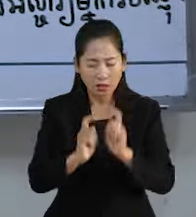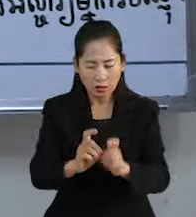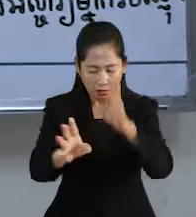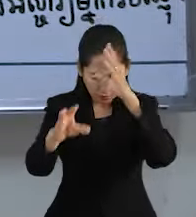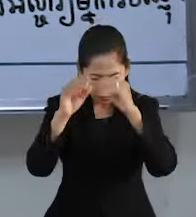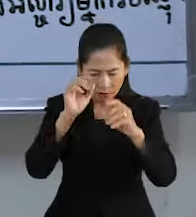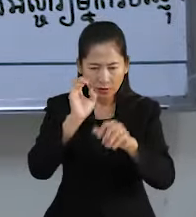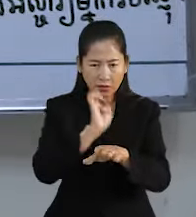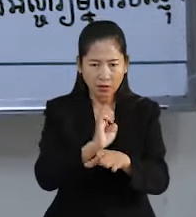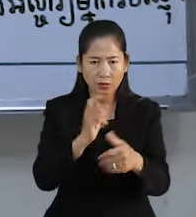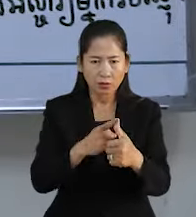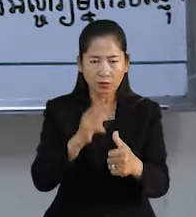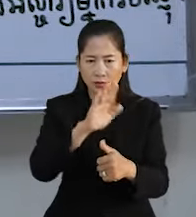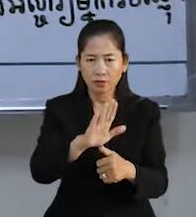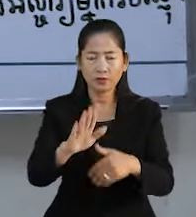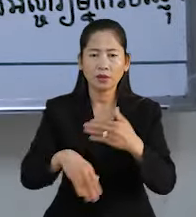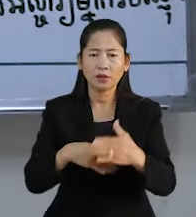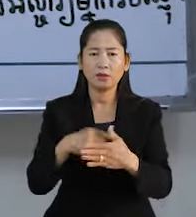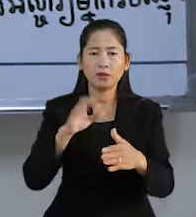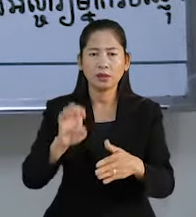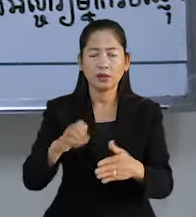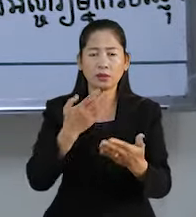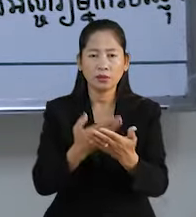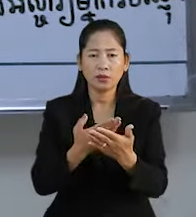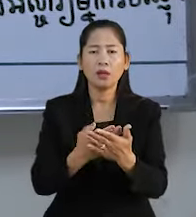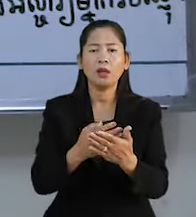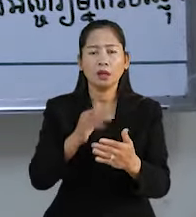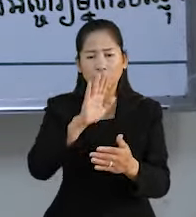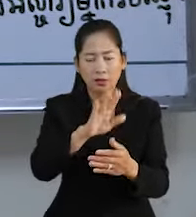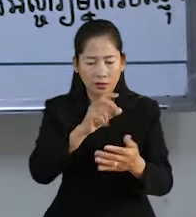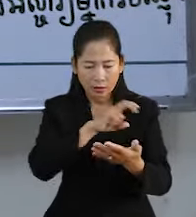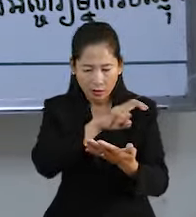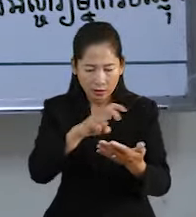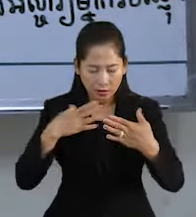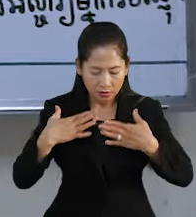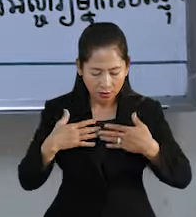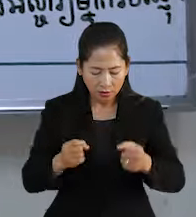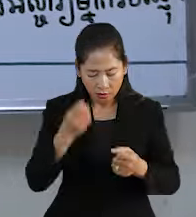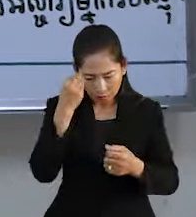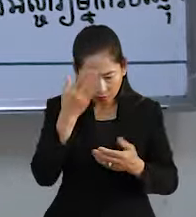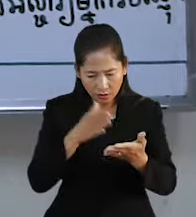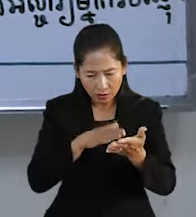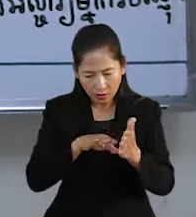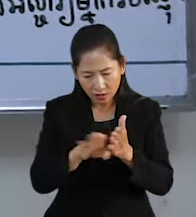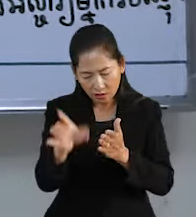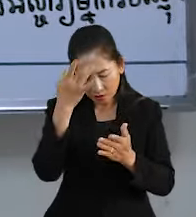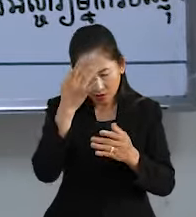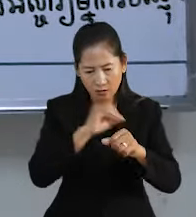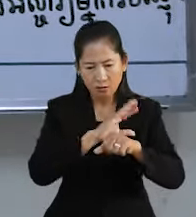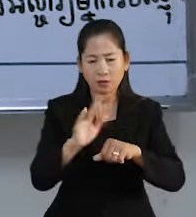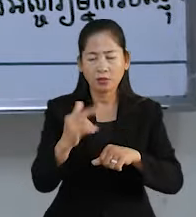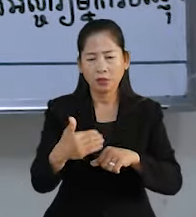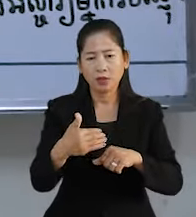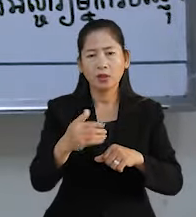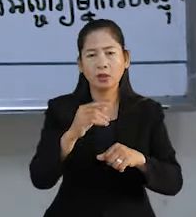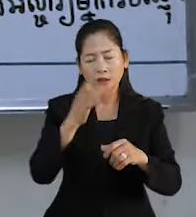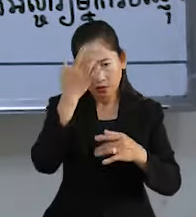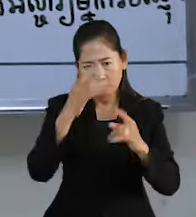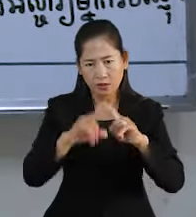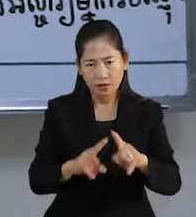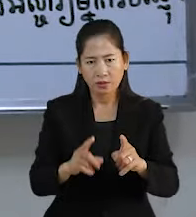ដែលជាកាតព្វកិច្ចចម្បងរបស់កូនគ្រប់រូបណាកូនណាចាអរគុណហើយកុំភ្លេចថែរក្សាសុខភាពដើម្បីជៀសផុតពីជំងឺ COVID-19 និងជំងឺផ្សេ